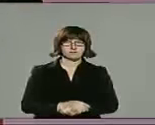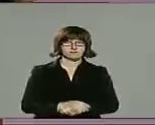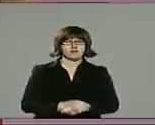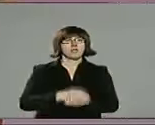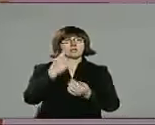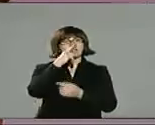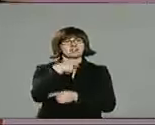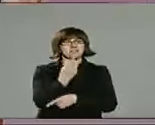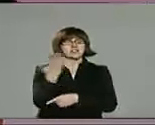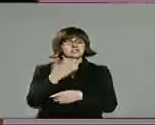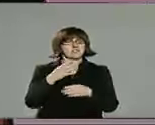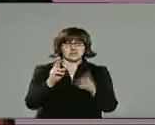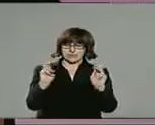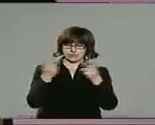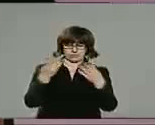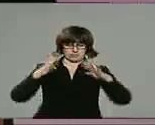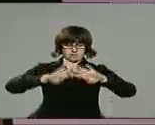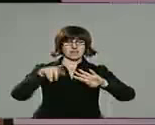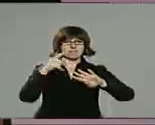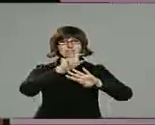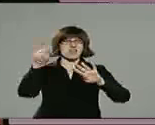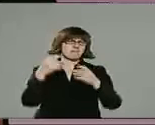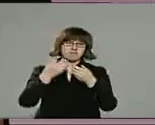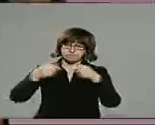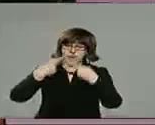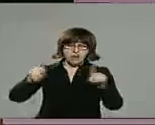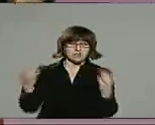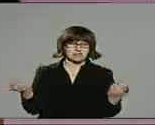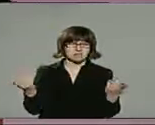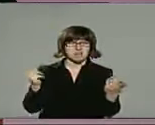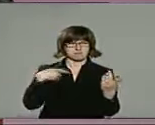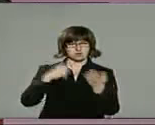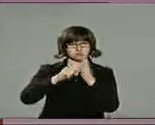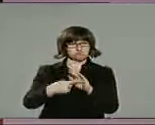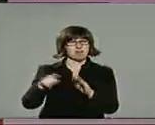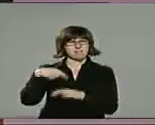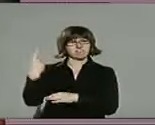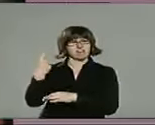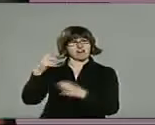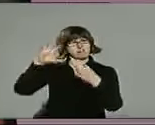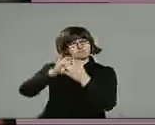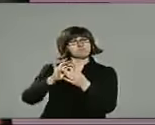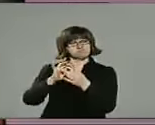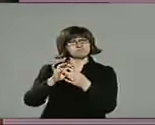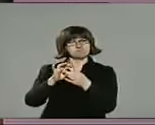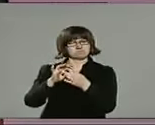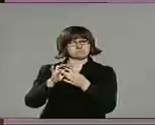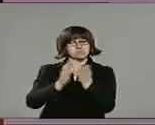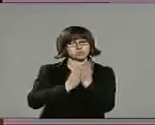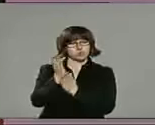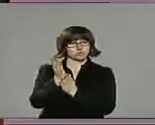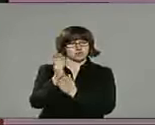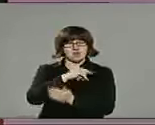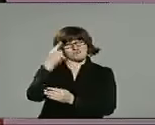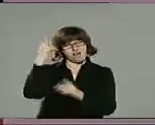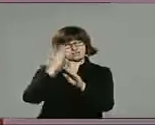Und wenn man sagt, da haben wir Schnittmengen, da gibt es auch Dinge, die uns trennen. Und da werden wir zeigen, dass wir uns durchsetzen, denn wir